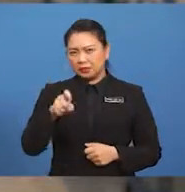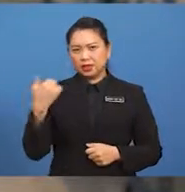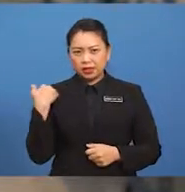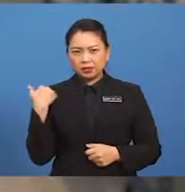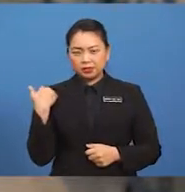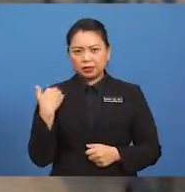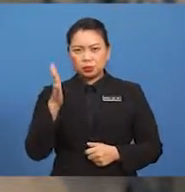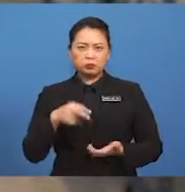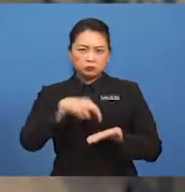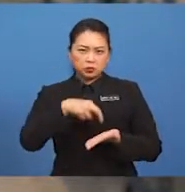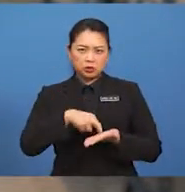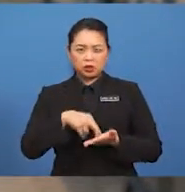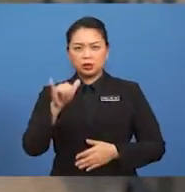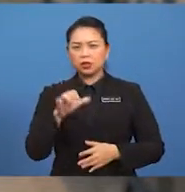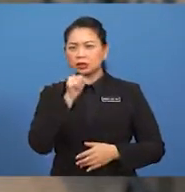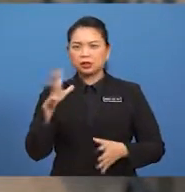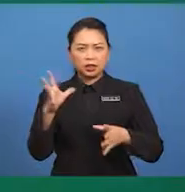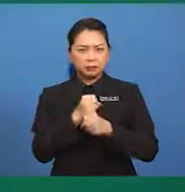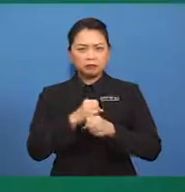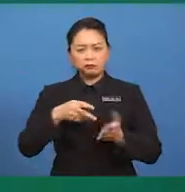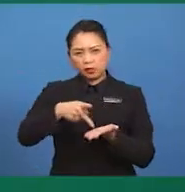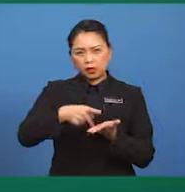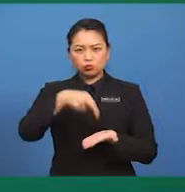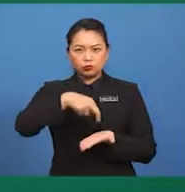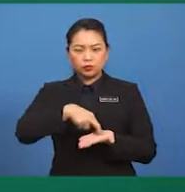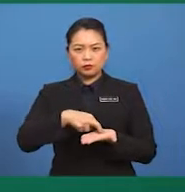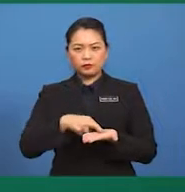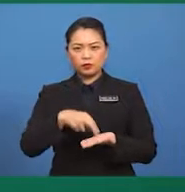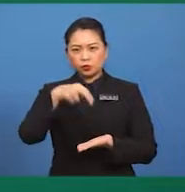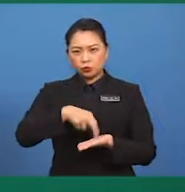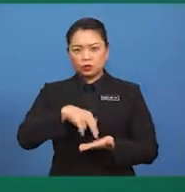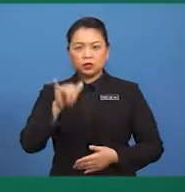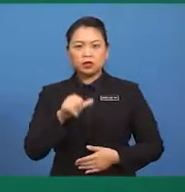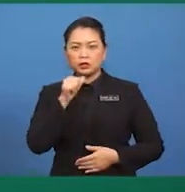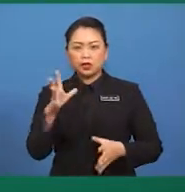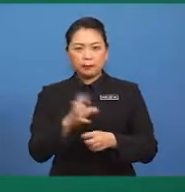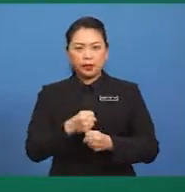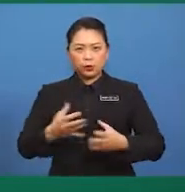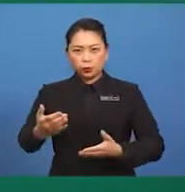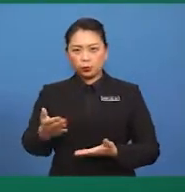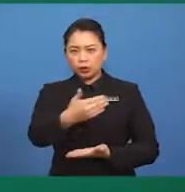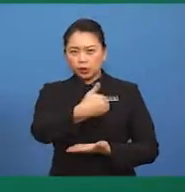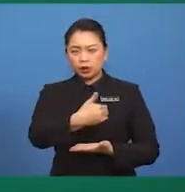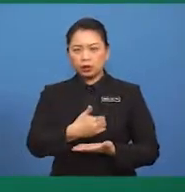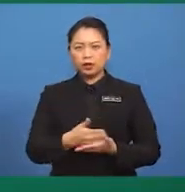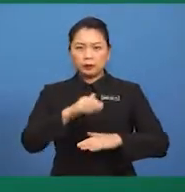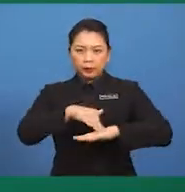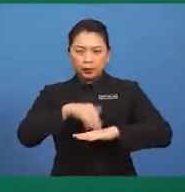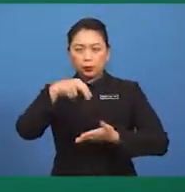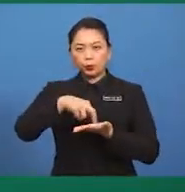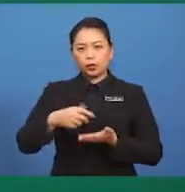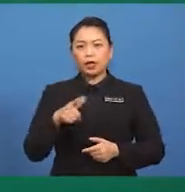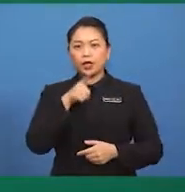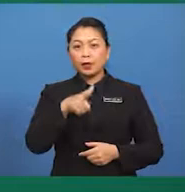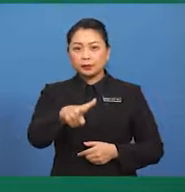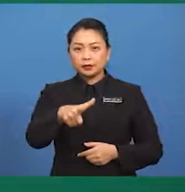kalangan penghutang yang tidak dapat menjelaskan hutang. Hutang yang tidak dapat dikutip inilah dipanggil hutang lapuk.